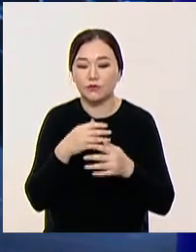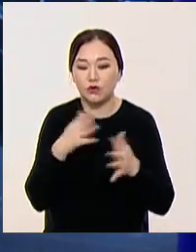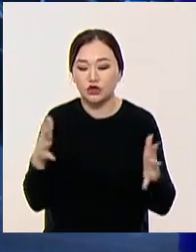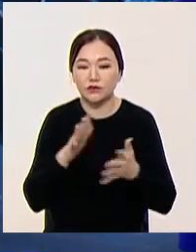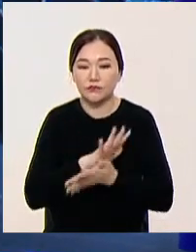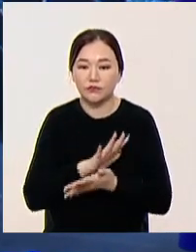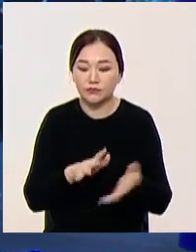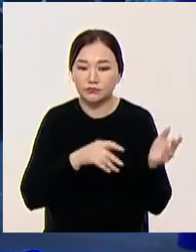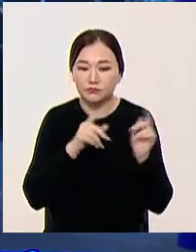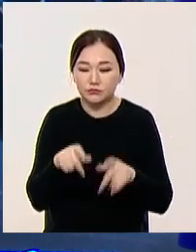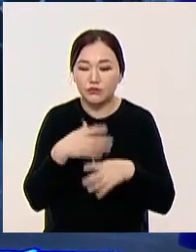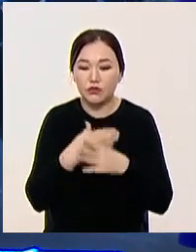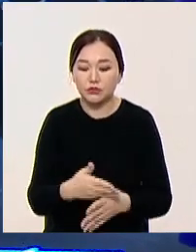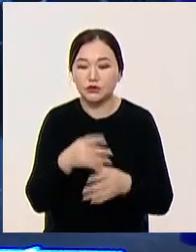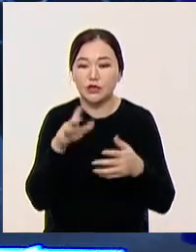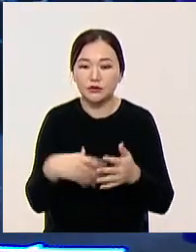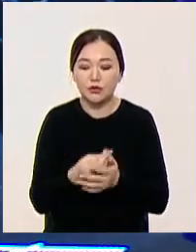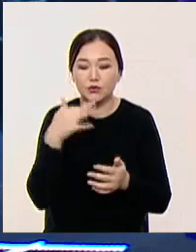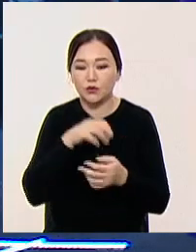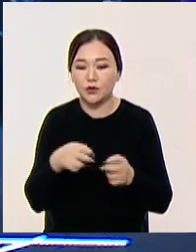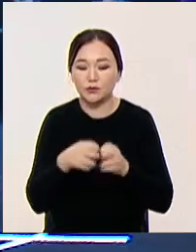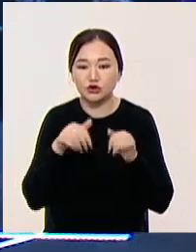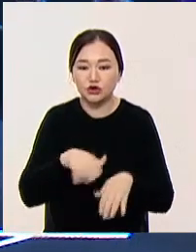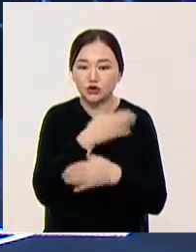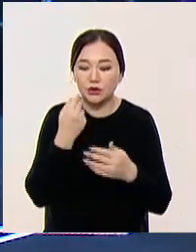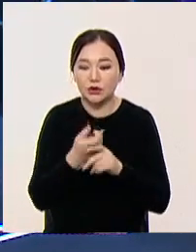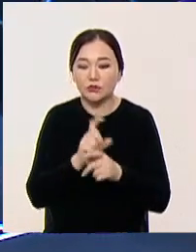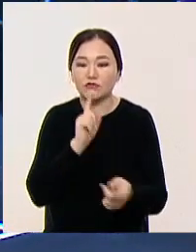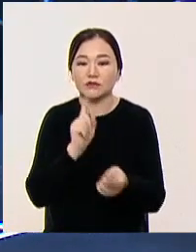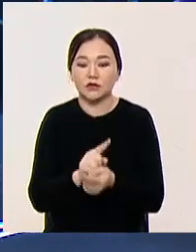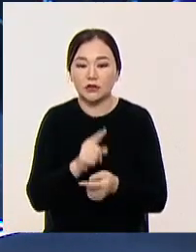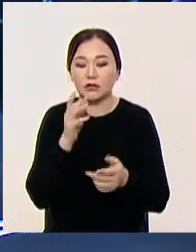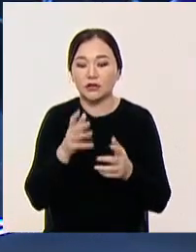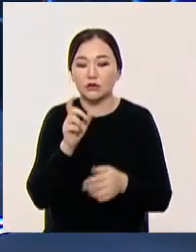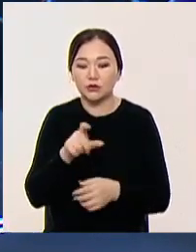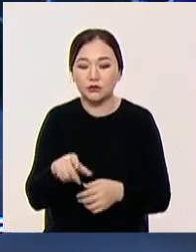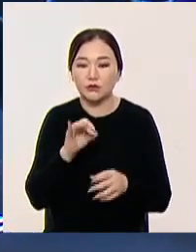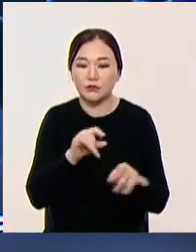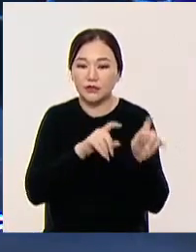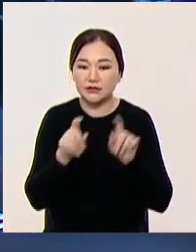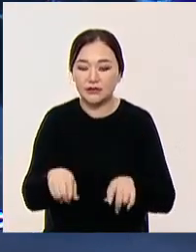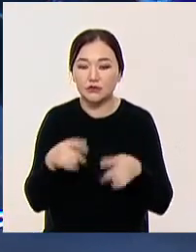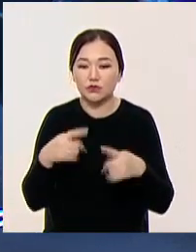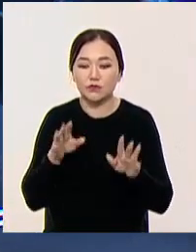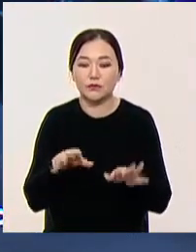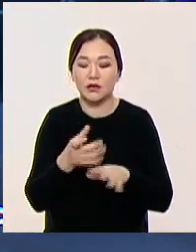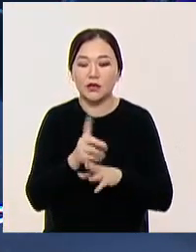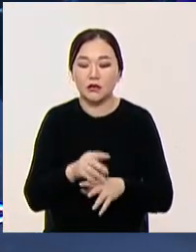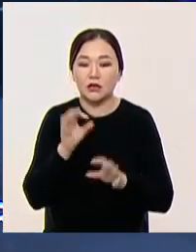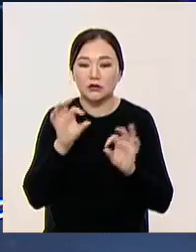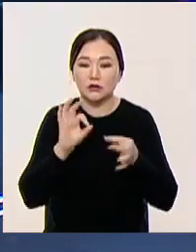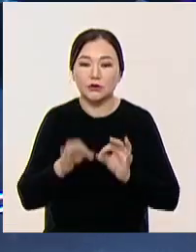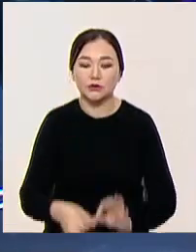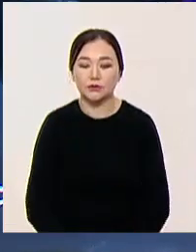квот. Однако до сих пор не решены многие проблемы, с которыми приходится сталкиваться репатриантам и переселенцам. Евгения Мягченко